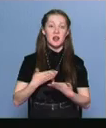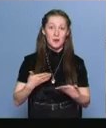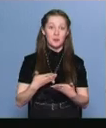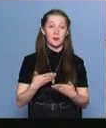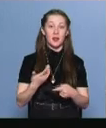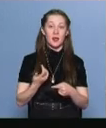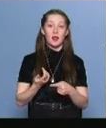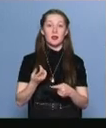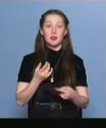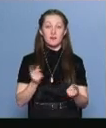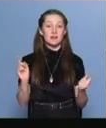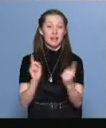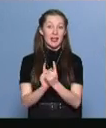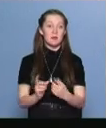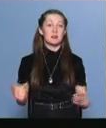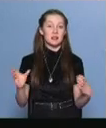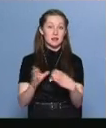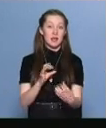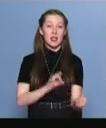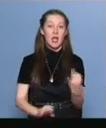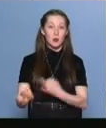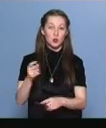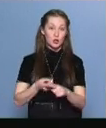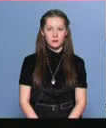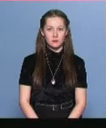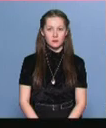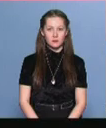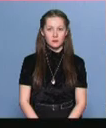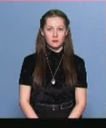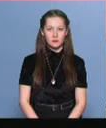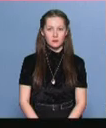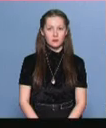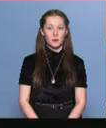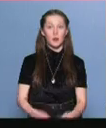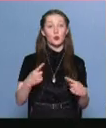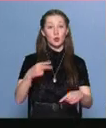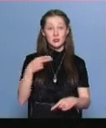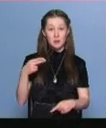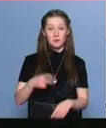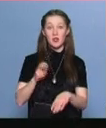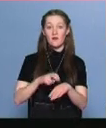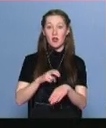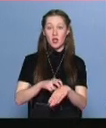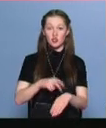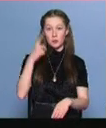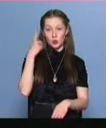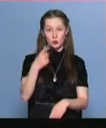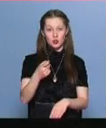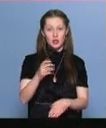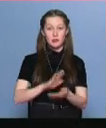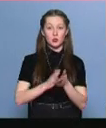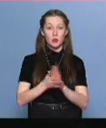Костиным и с коллегами встретимся. И этот вопрос также обсудим. И к другим темам. Санитарные врачи предупреждают, ситуация